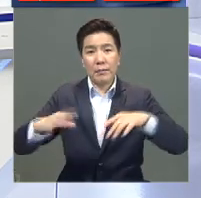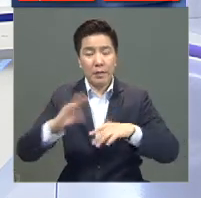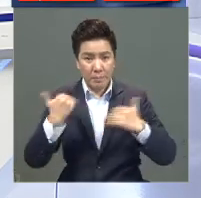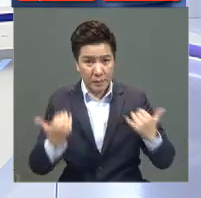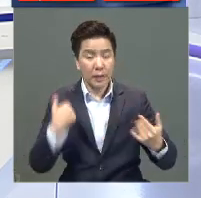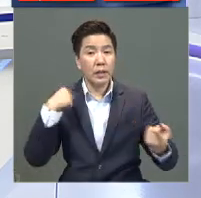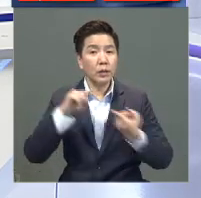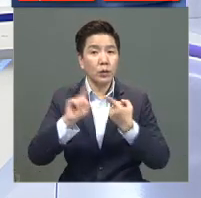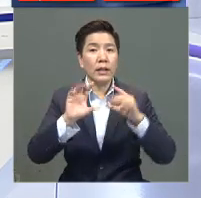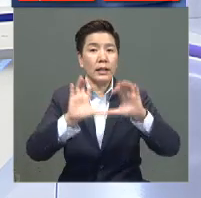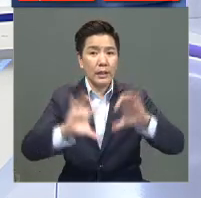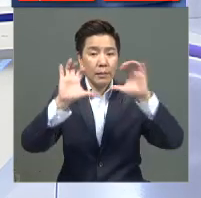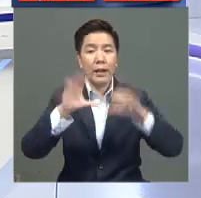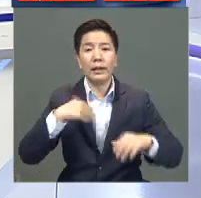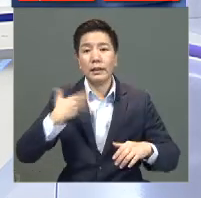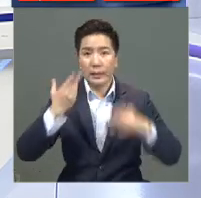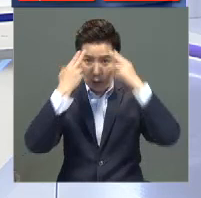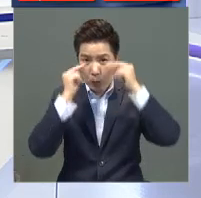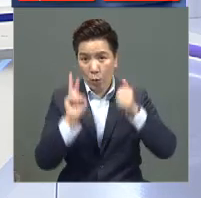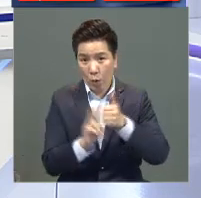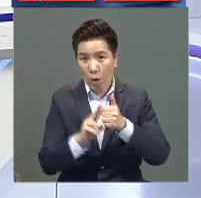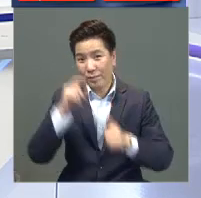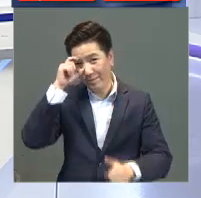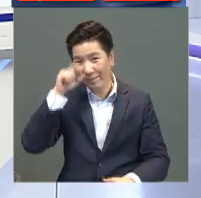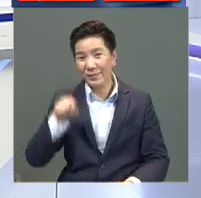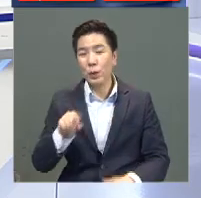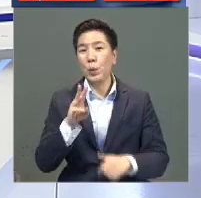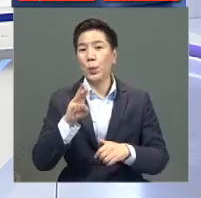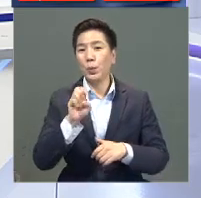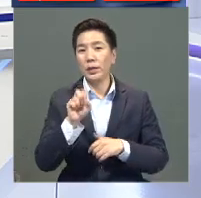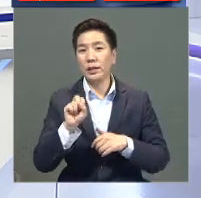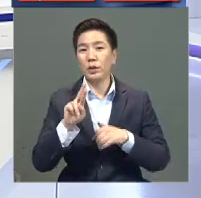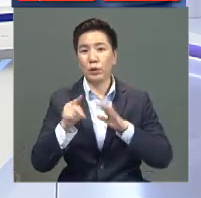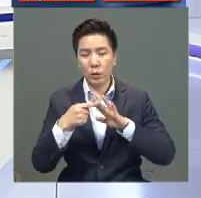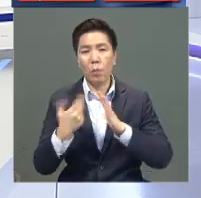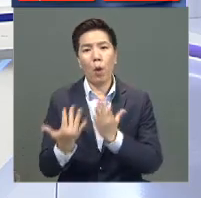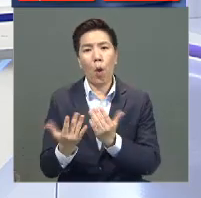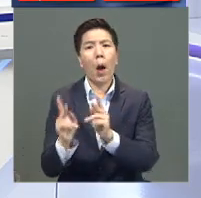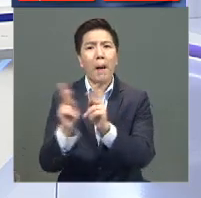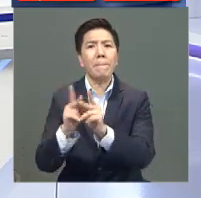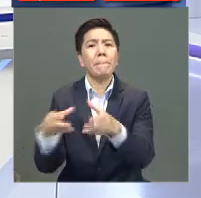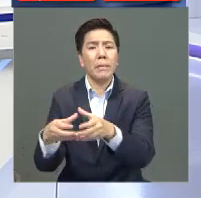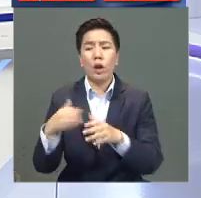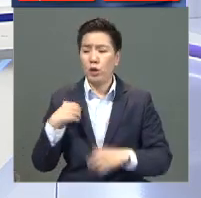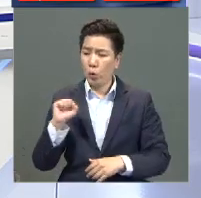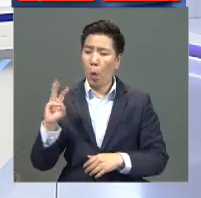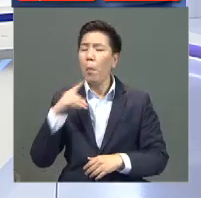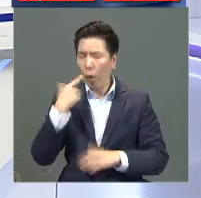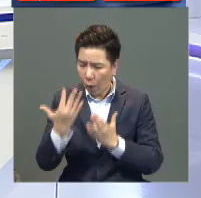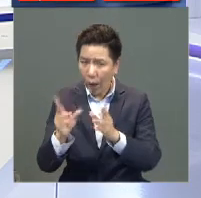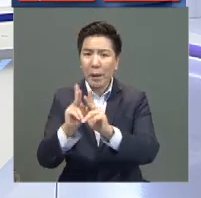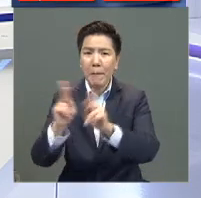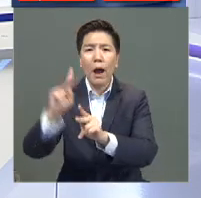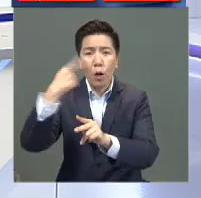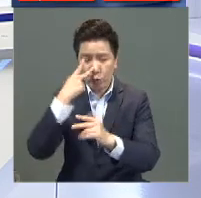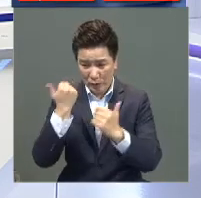านั้นยังมีในส่วนของรัฐบาลอย่างอาจารย์วิษณุที่บอกว่ารอผลจากกรรมธิการก่อนสวเองก็รอจากกรรมธิการก่อนพอกรรมธิการชัด